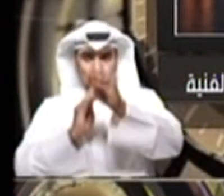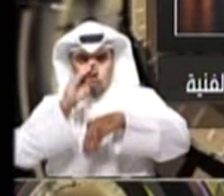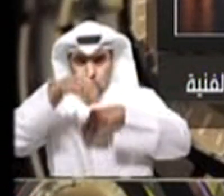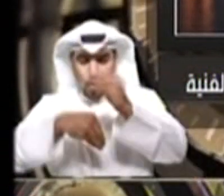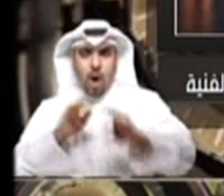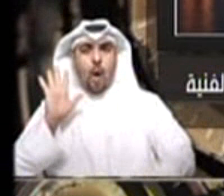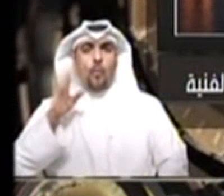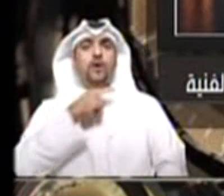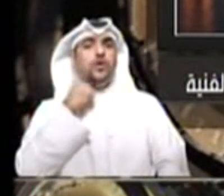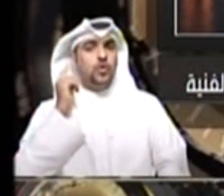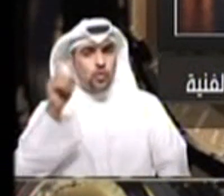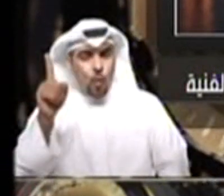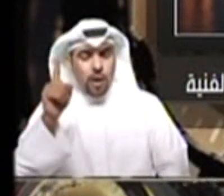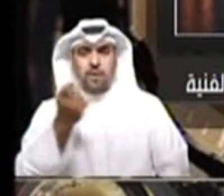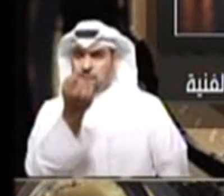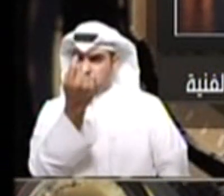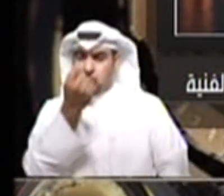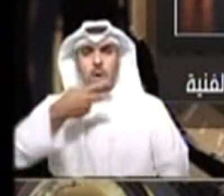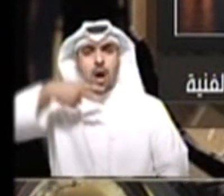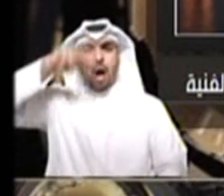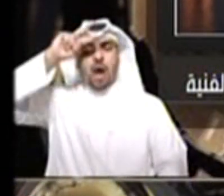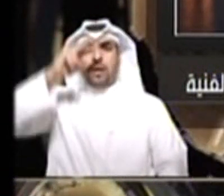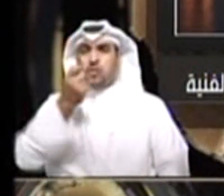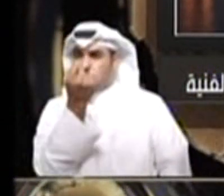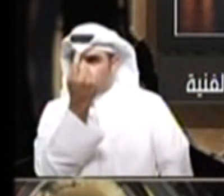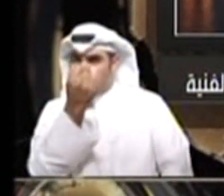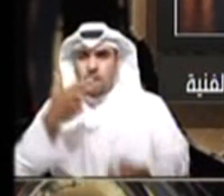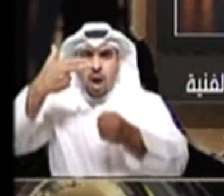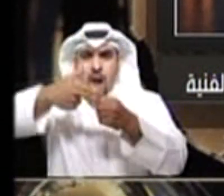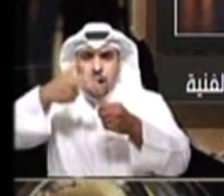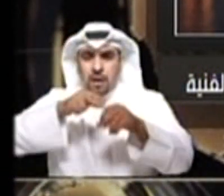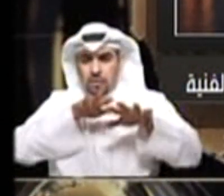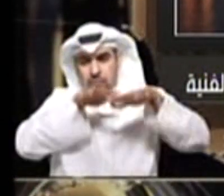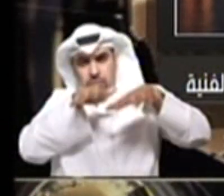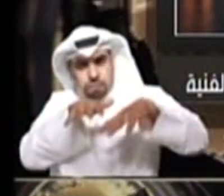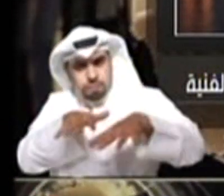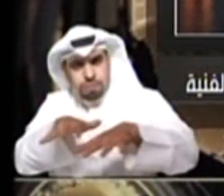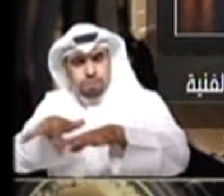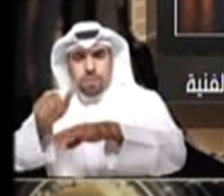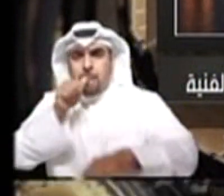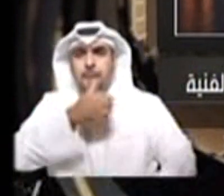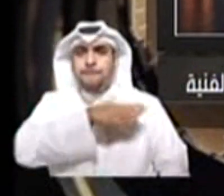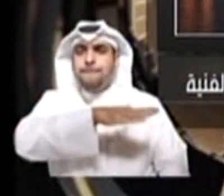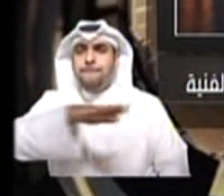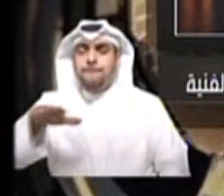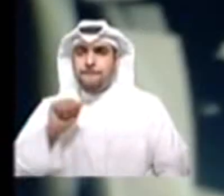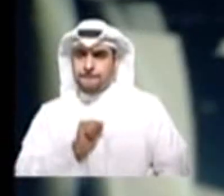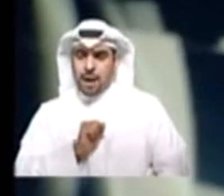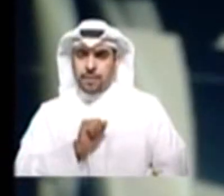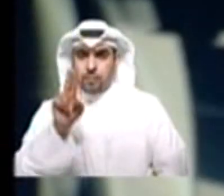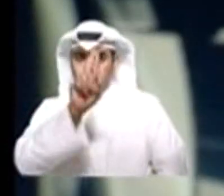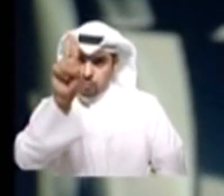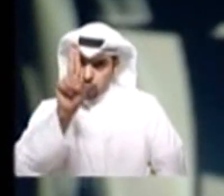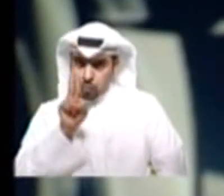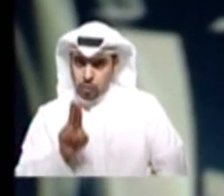ميناء شويخ، وجاري التنسيق مع الاخوه في مؤسسه الموانئ الكويتيه بهذا الشان. نعم المهندس محمد، يعني في مثل هذه الحالات